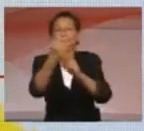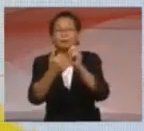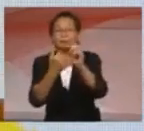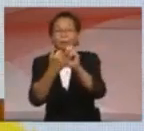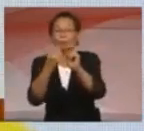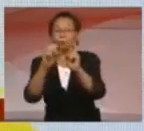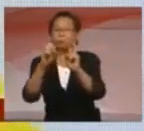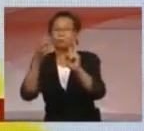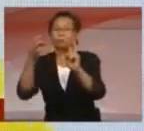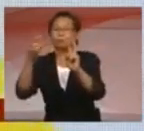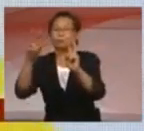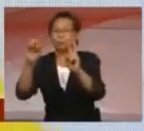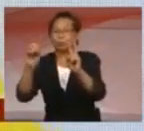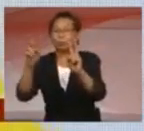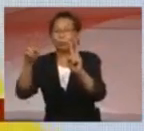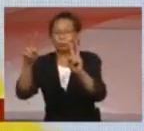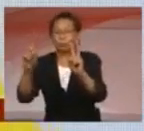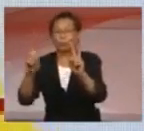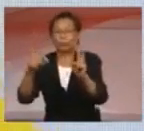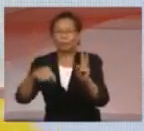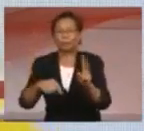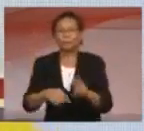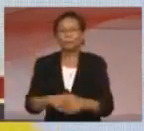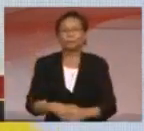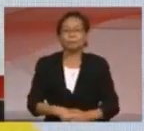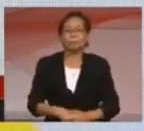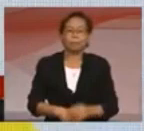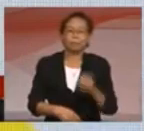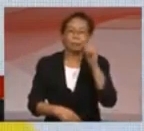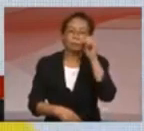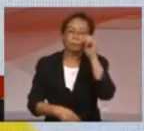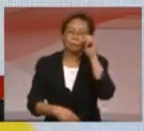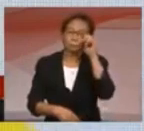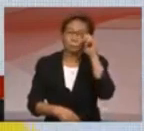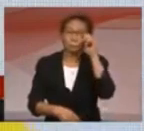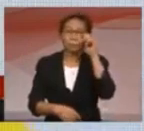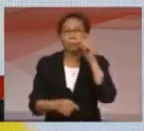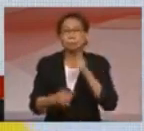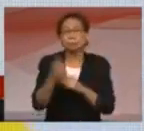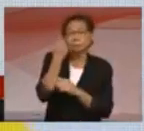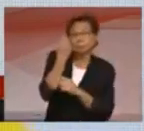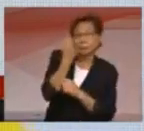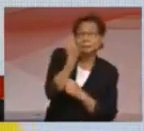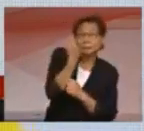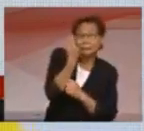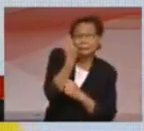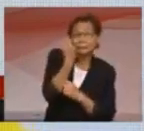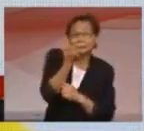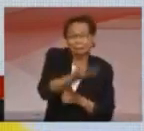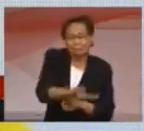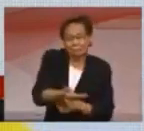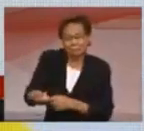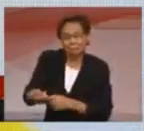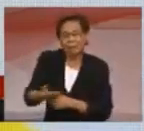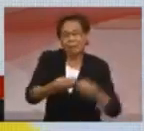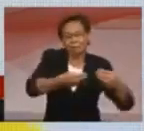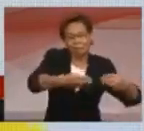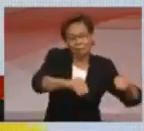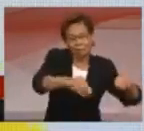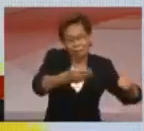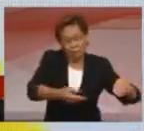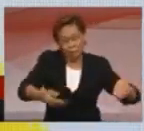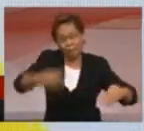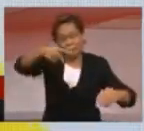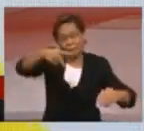tahun 2020 ini. Dalam beberapa tahun kebelakangan ini, produk-produk dan pemasaran